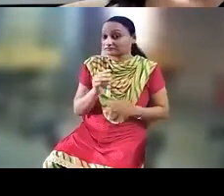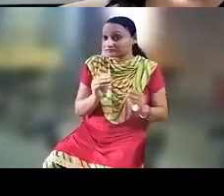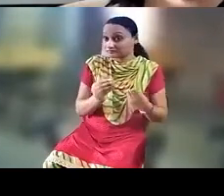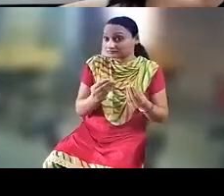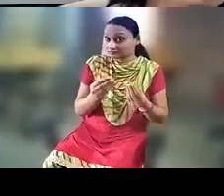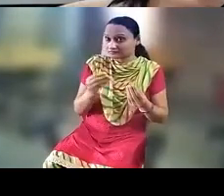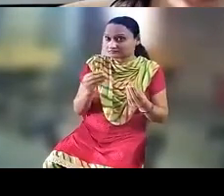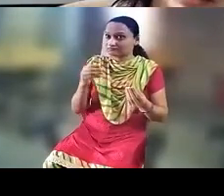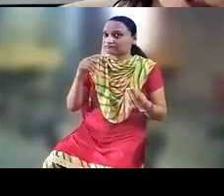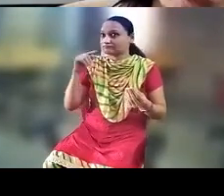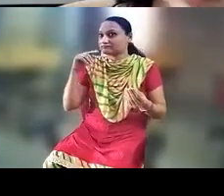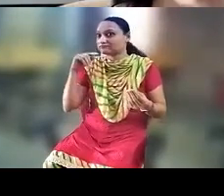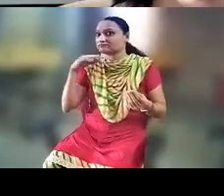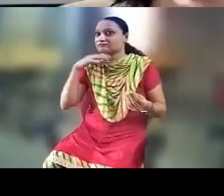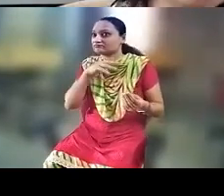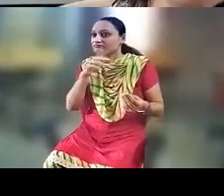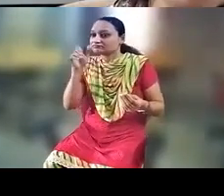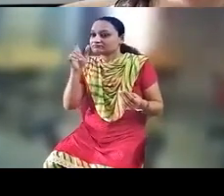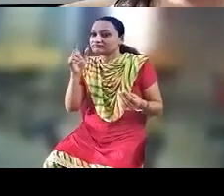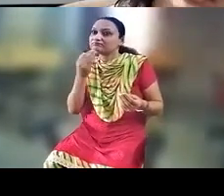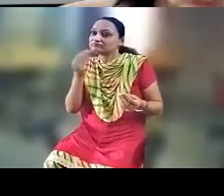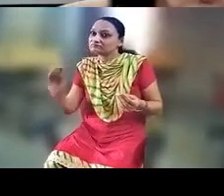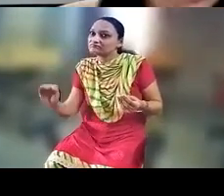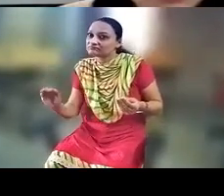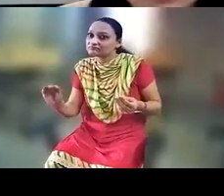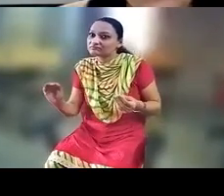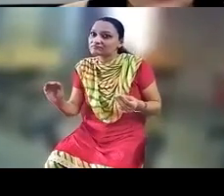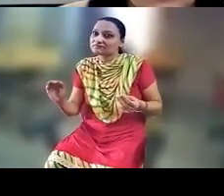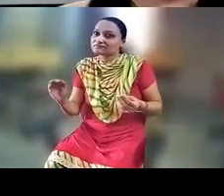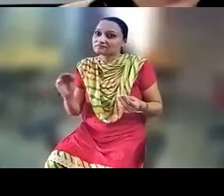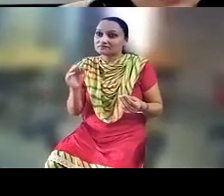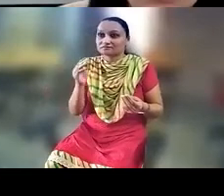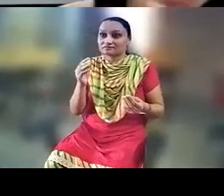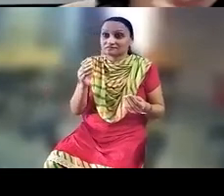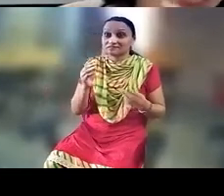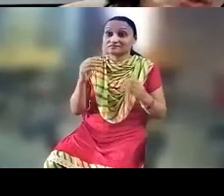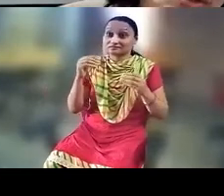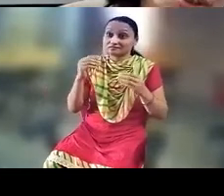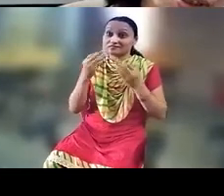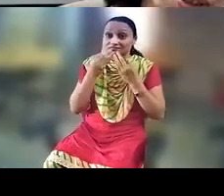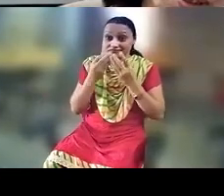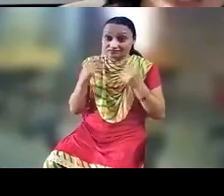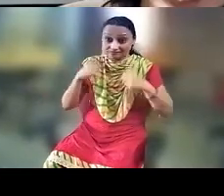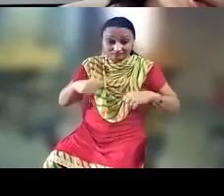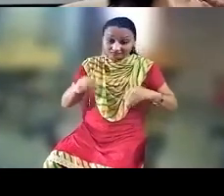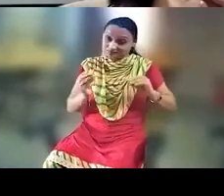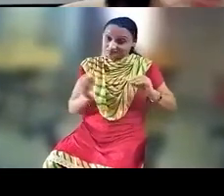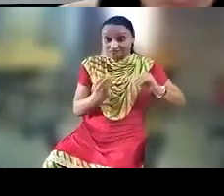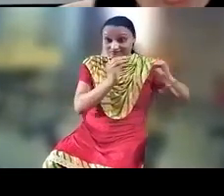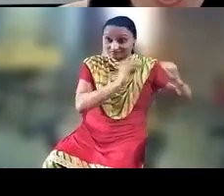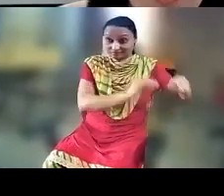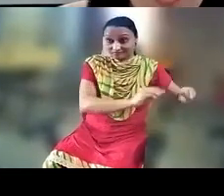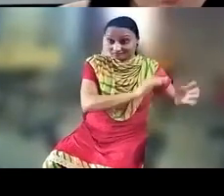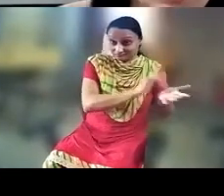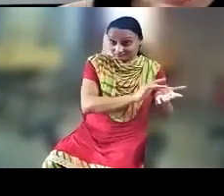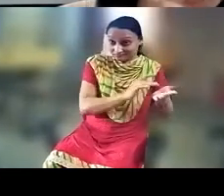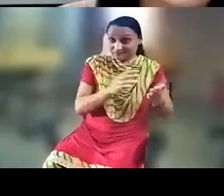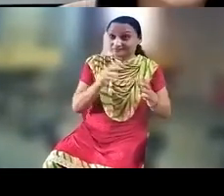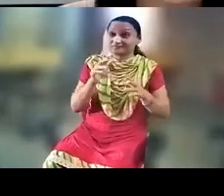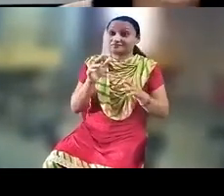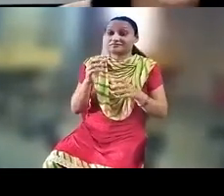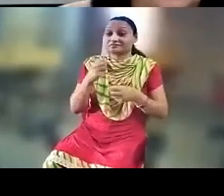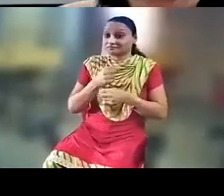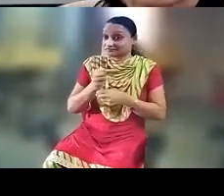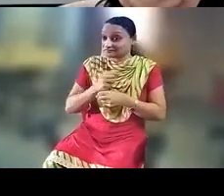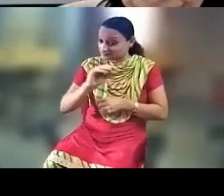बच्चे हो, बल्कि ये कहना अच्छा है कि तुमने अपना स्कूल बैग जगह पे रख दिया, ये बहुत अच्छी चीज है। तुमने अपने जूते जगह पे रख दिए, ये बहुत